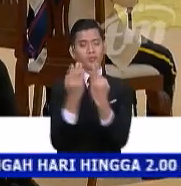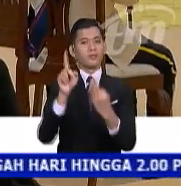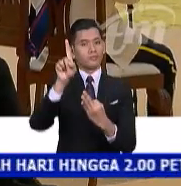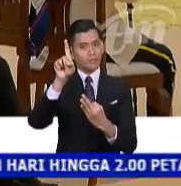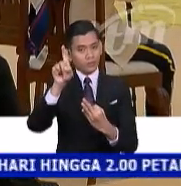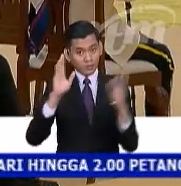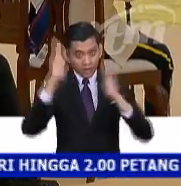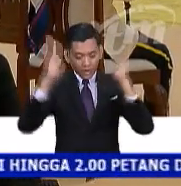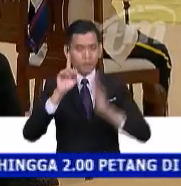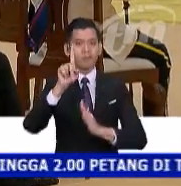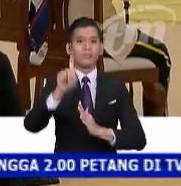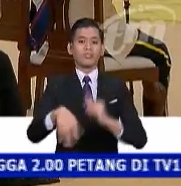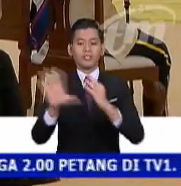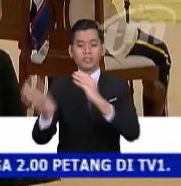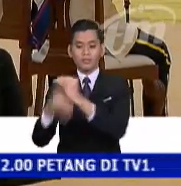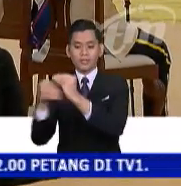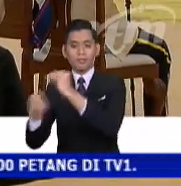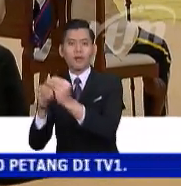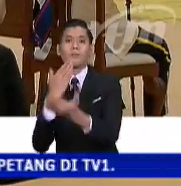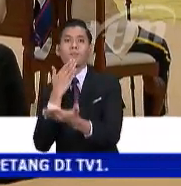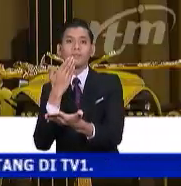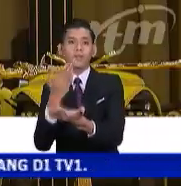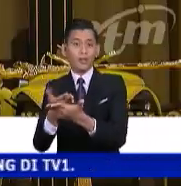baik dari semasa ke semasa.